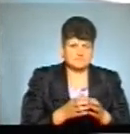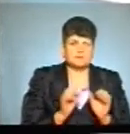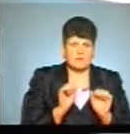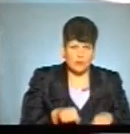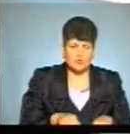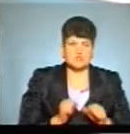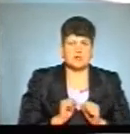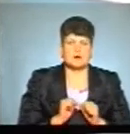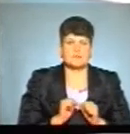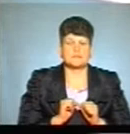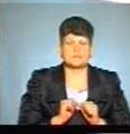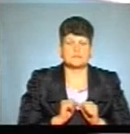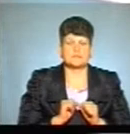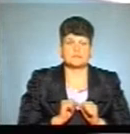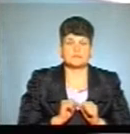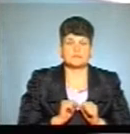об'єднатися.